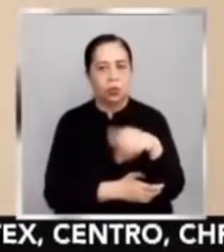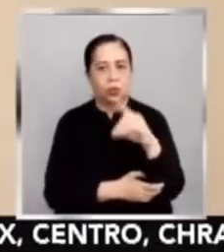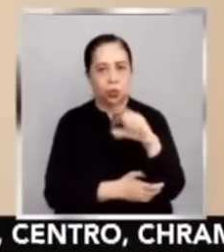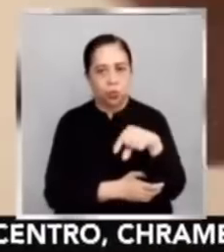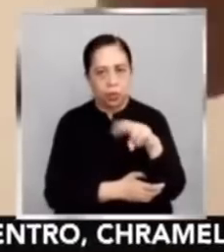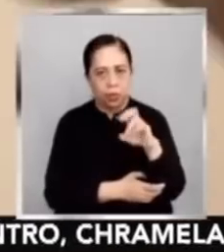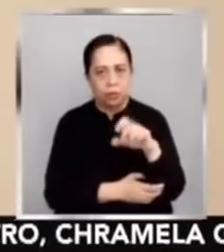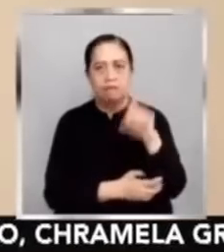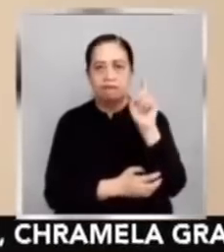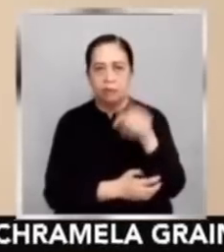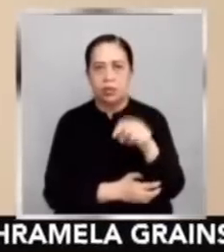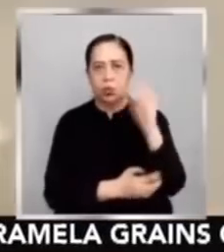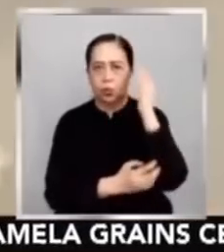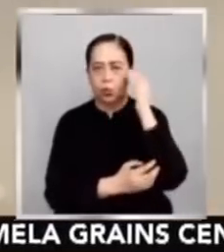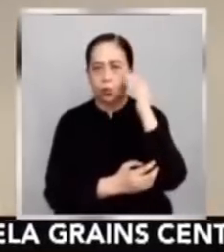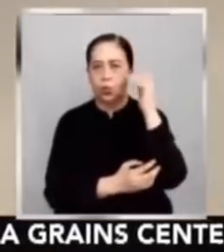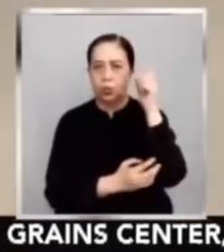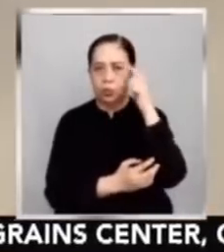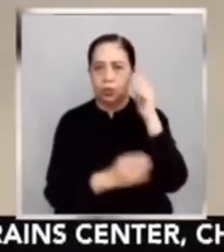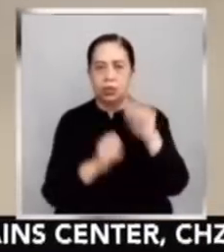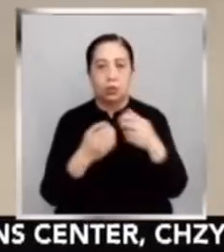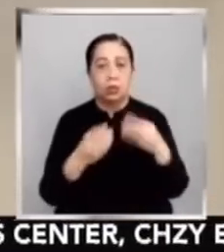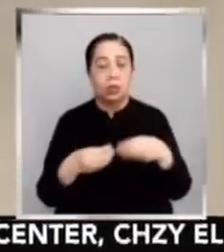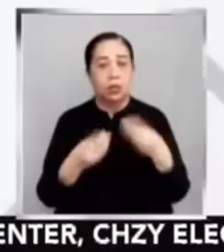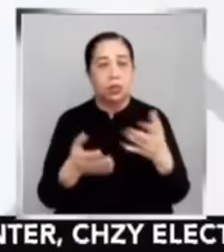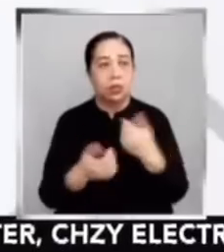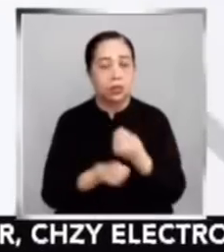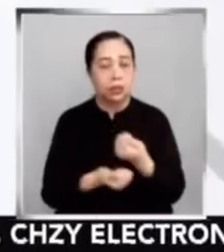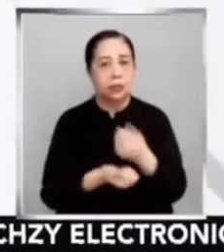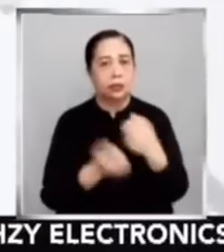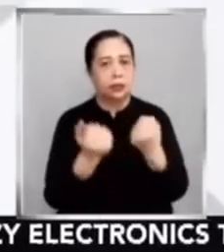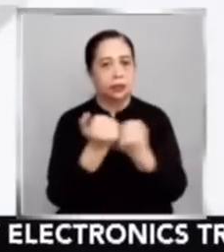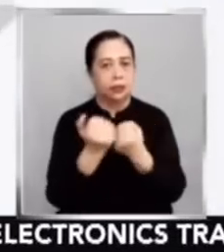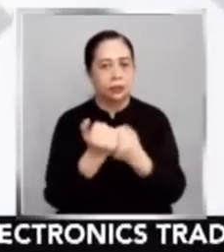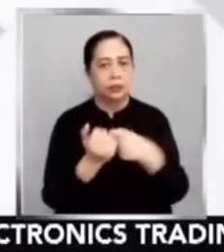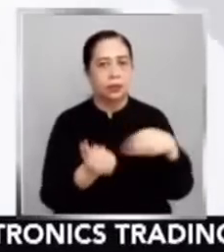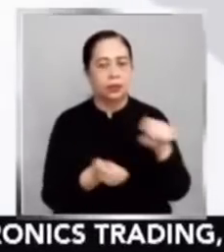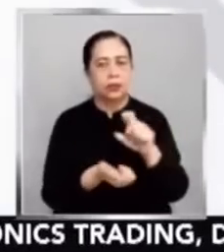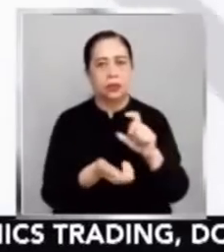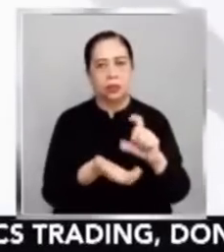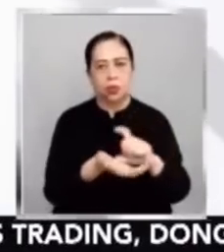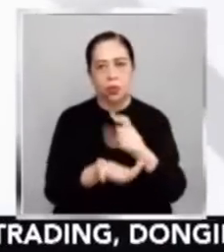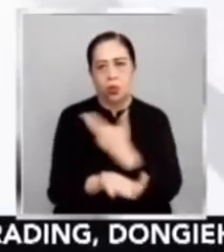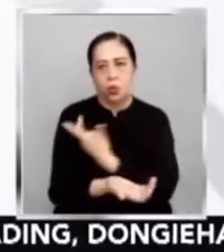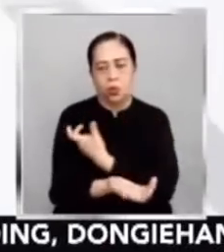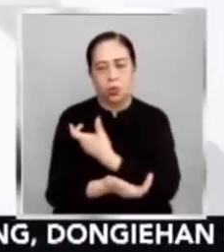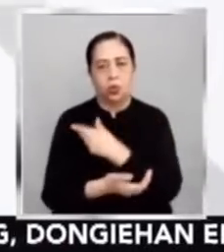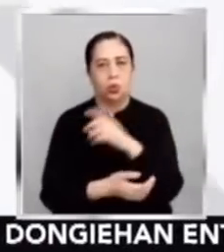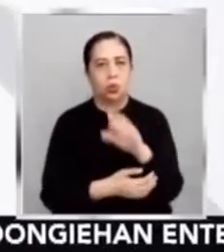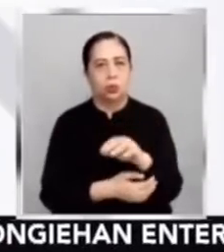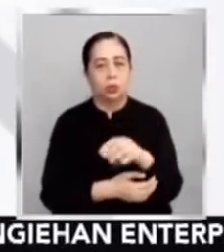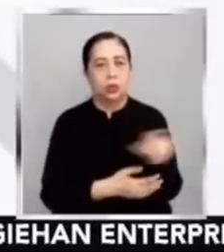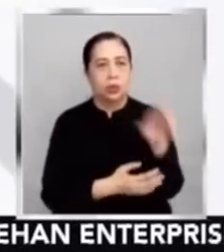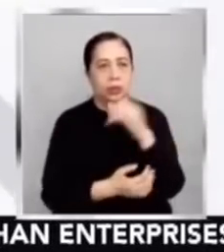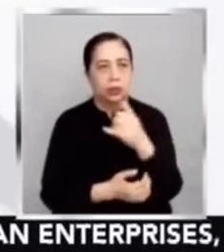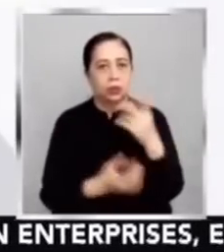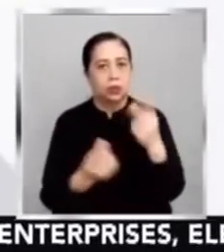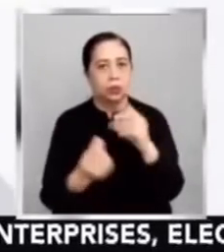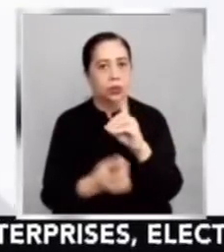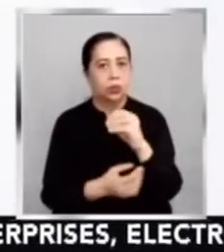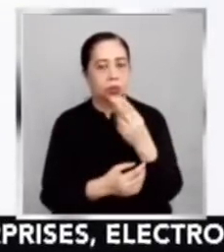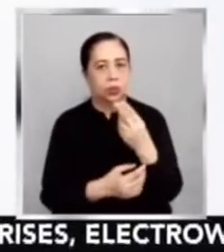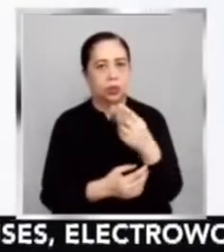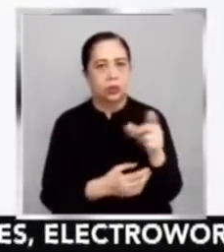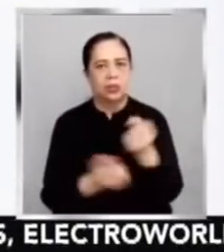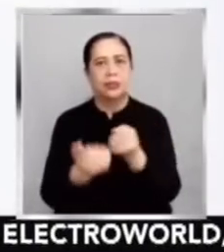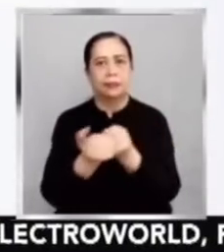ng gobyerno ang pagbibigay ng COVID vaccine subsidy. Pag-aralan na ng DOH na i-subsidize na